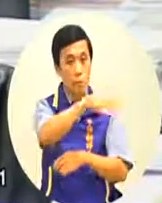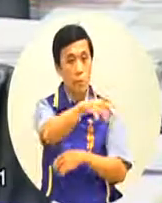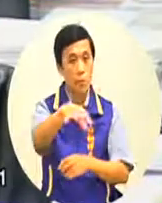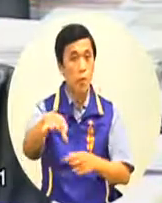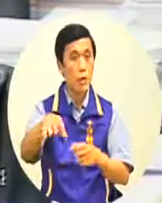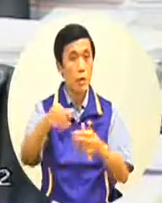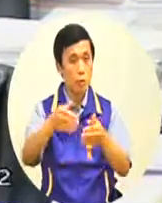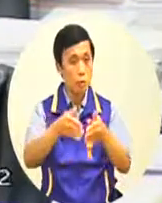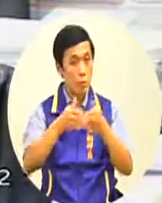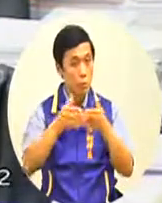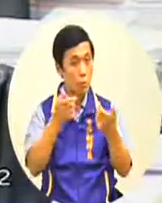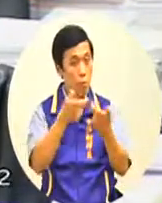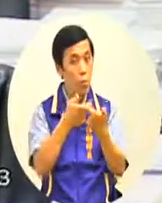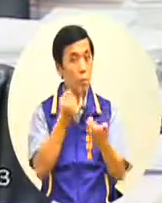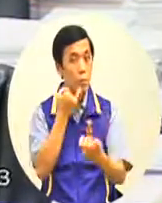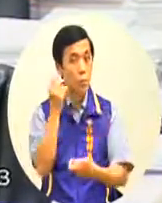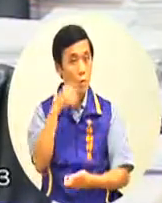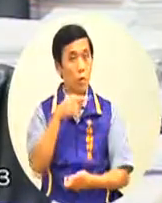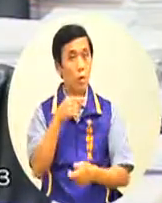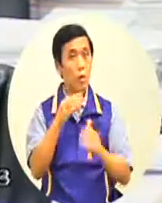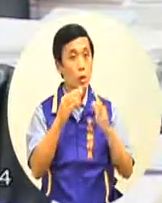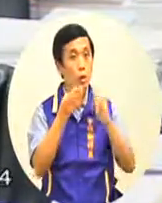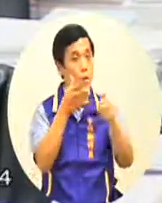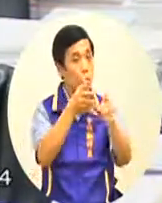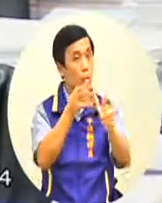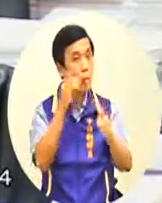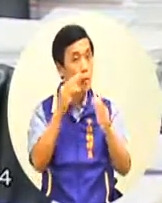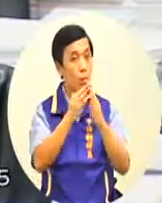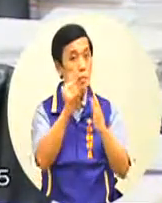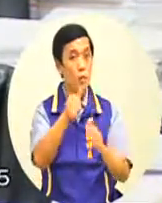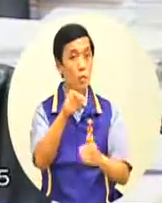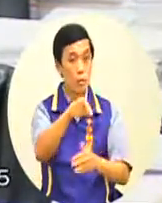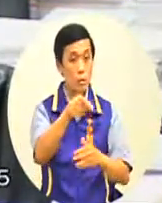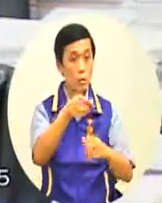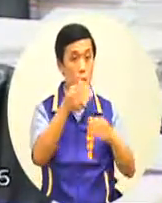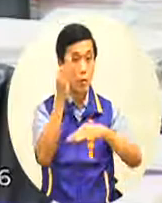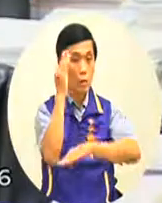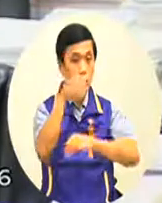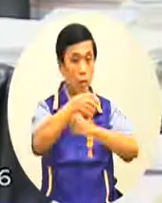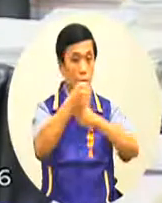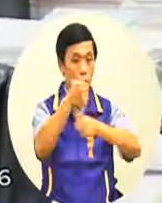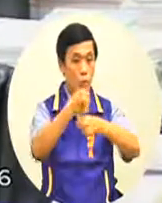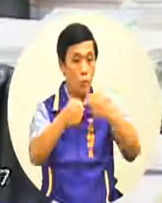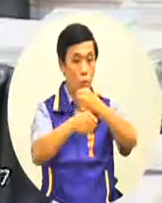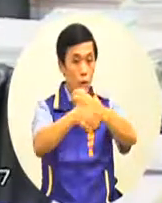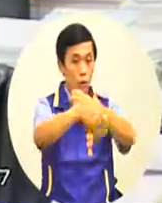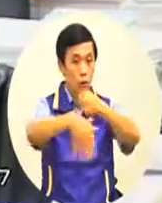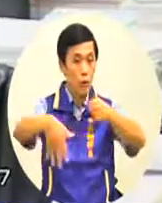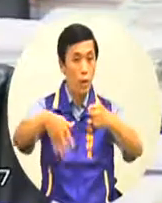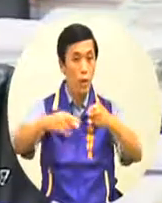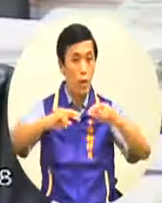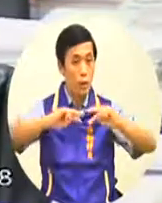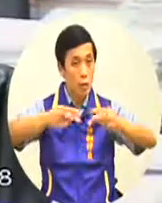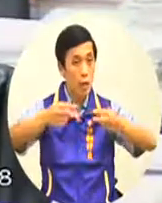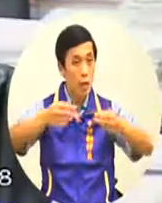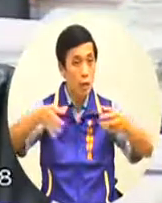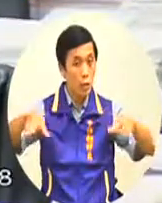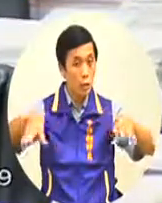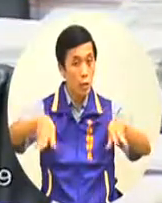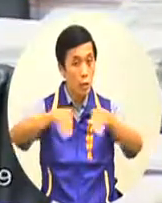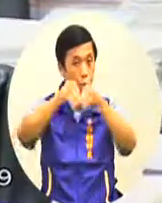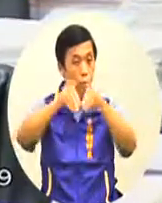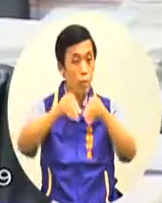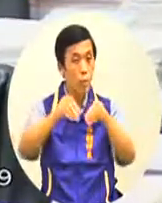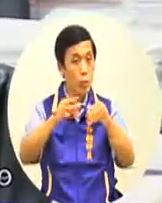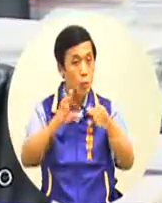局长到底有没有需要在这一个组织上的合并，哦，我觉得地方的你们的局处里面，哦，你们跟卫